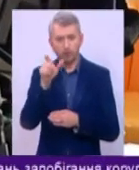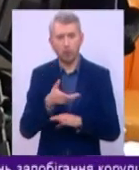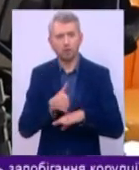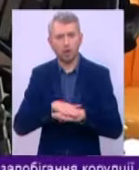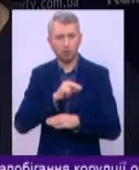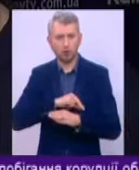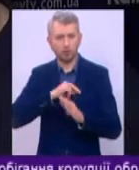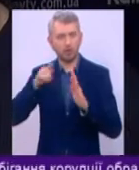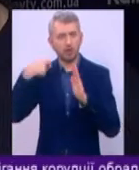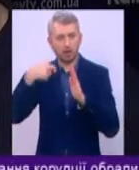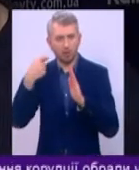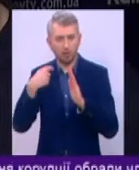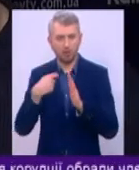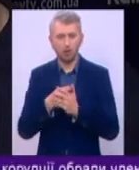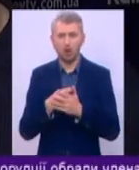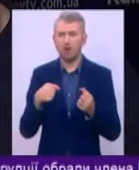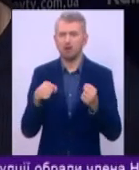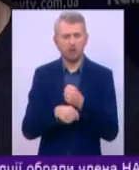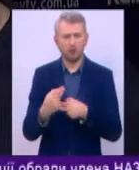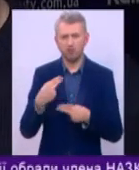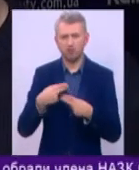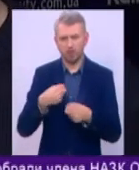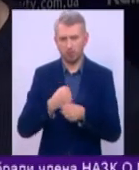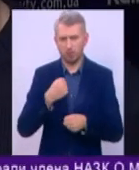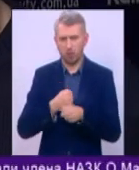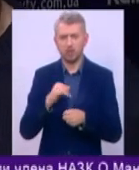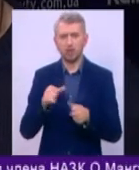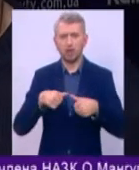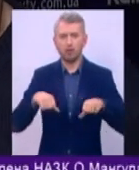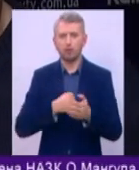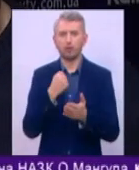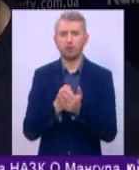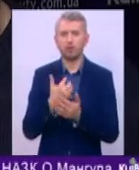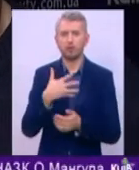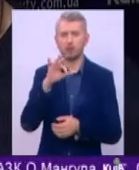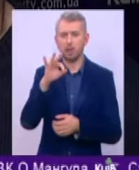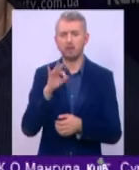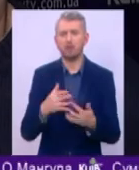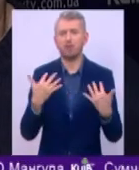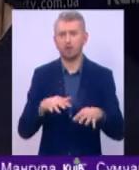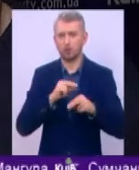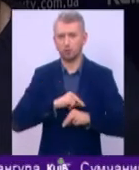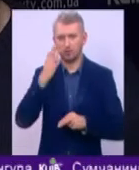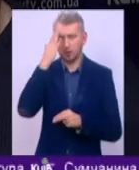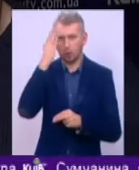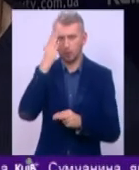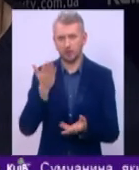працювати за камерою. Травма мішає працювати, і комісія встановила 50% втрати трудоспособності.